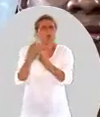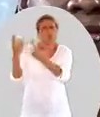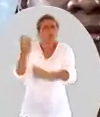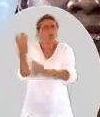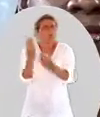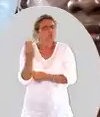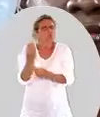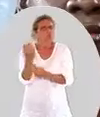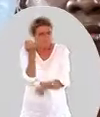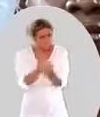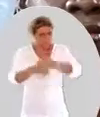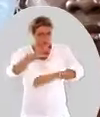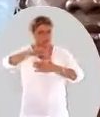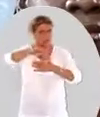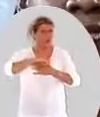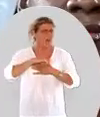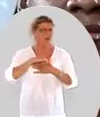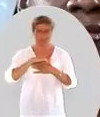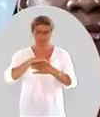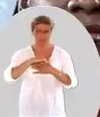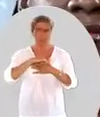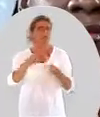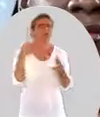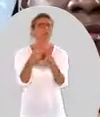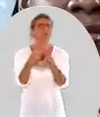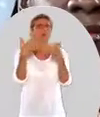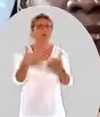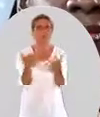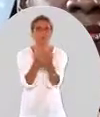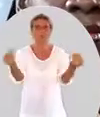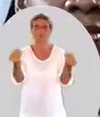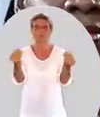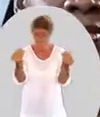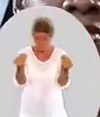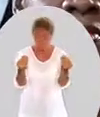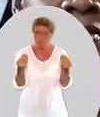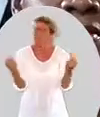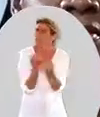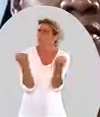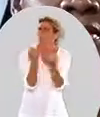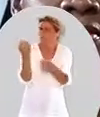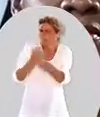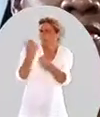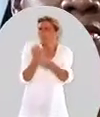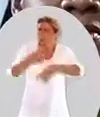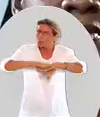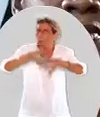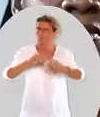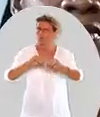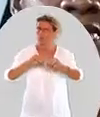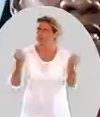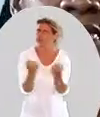profond la réponse à ce mal se situe sur le terrain de l'activité et celui du travail